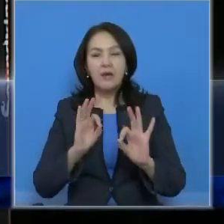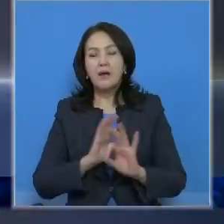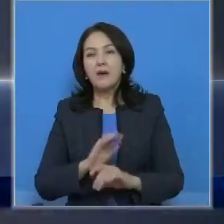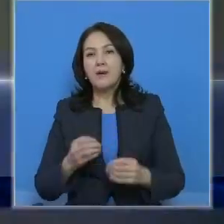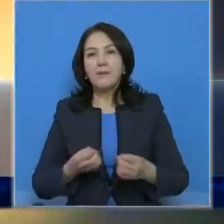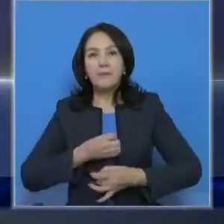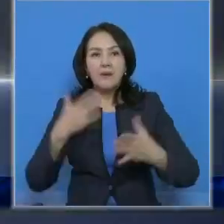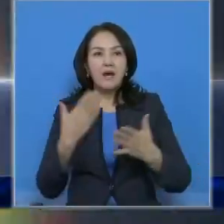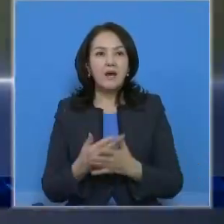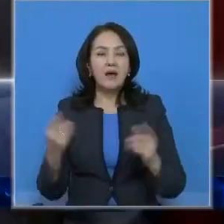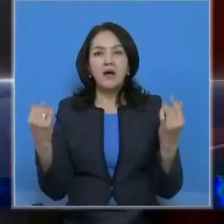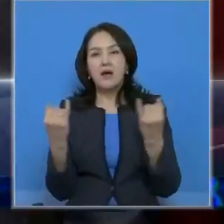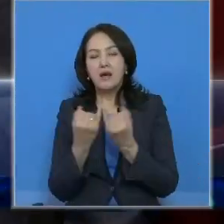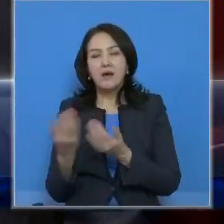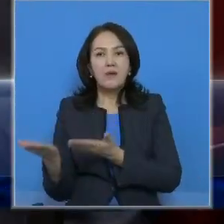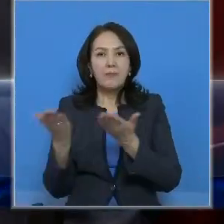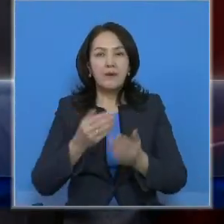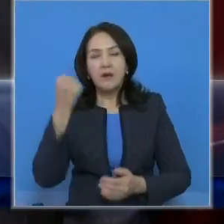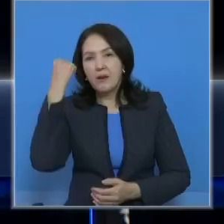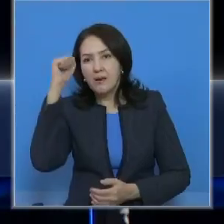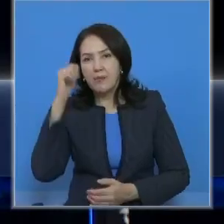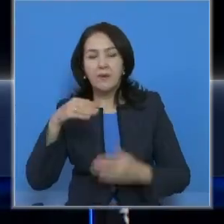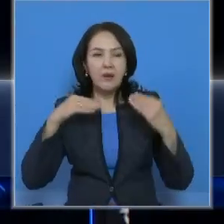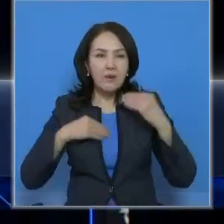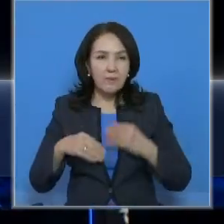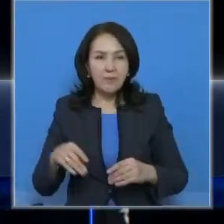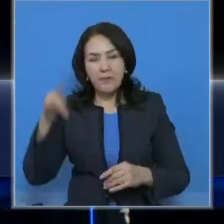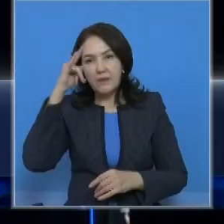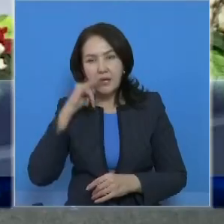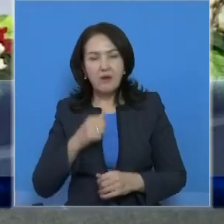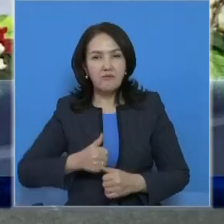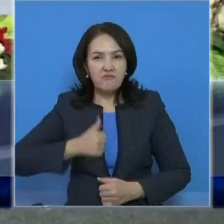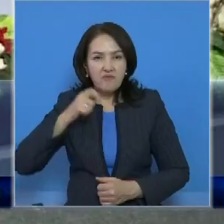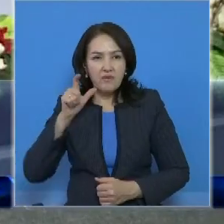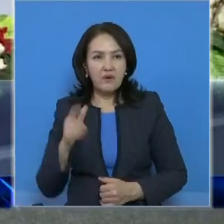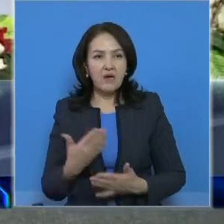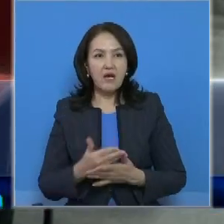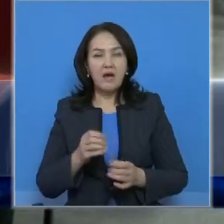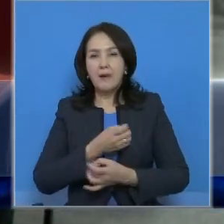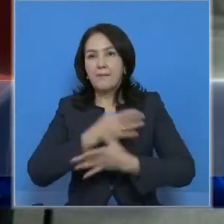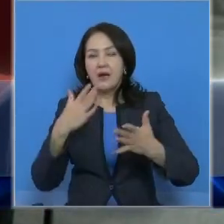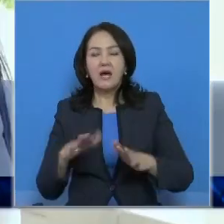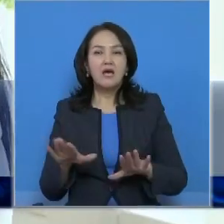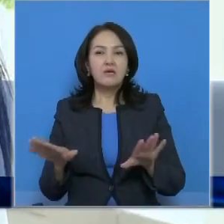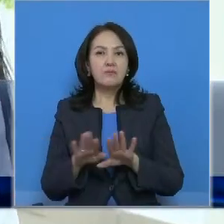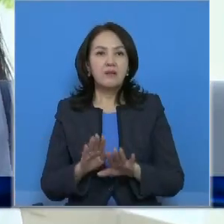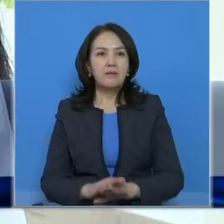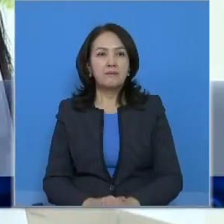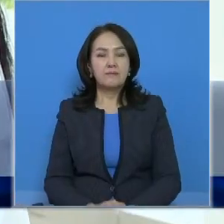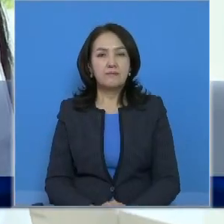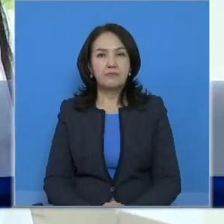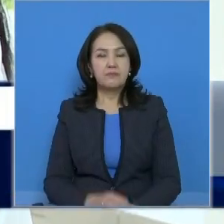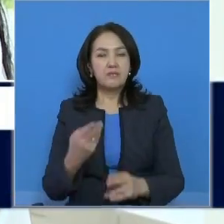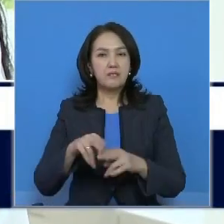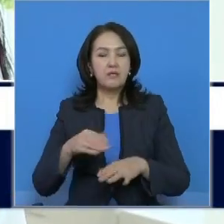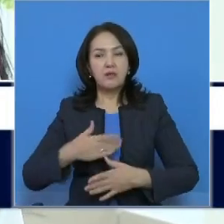праздником. В фойе гостей встречали настоящие батыры в национальной одежде воинов. И в целом царила праздничная атмосфера.